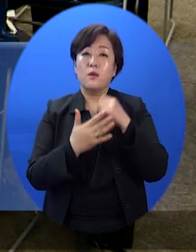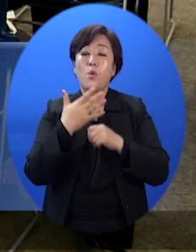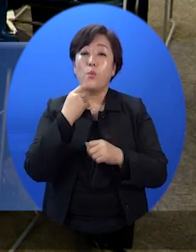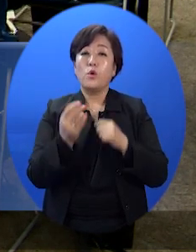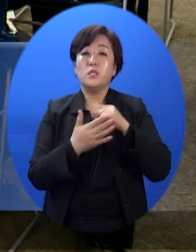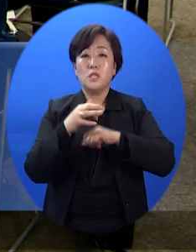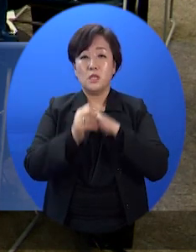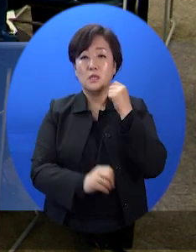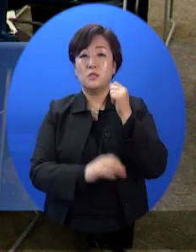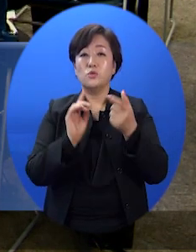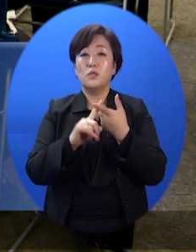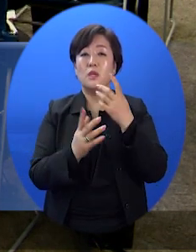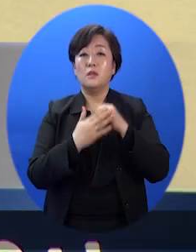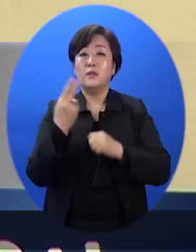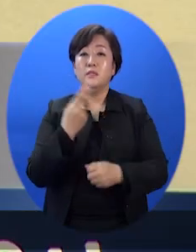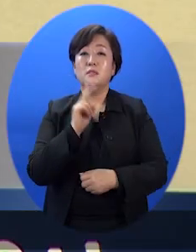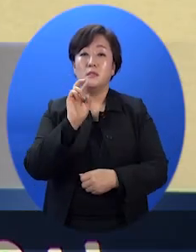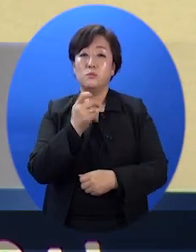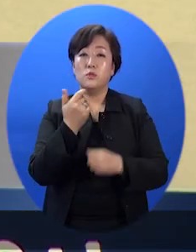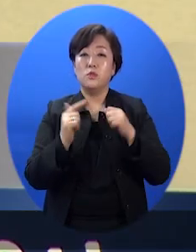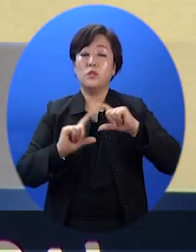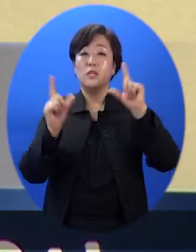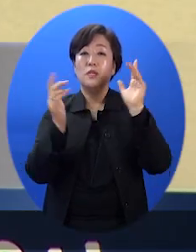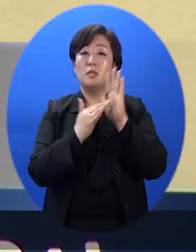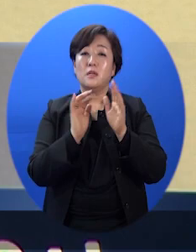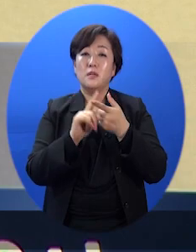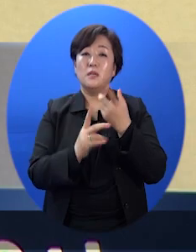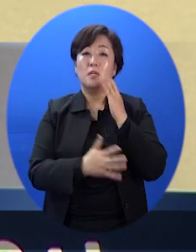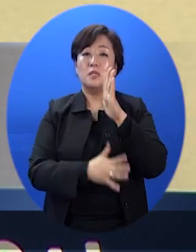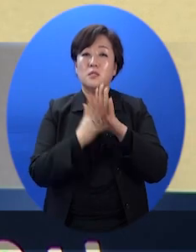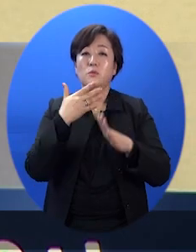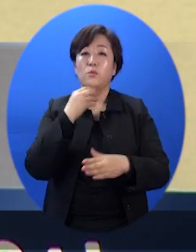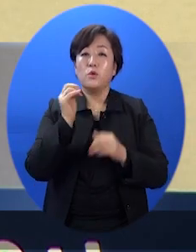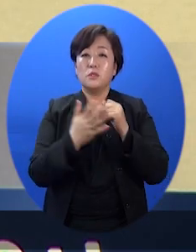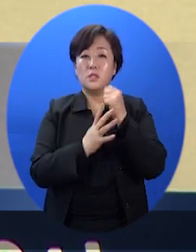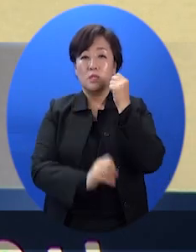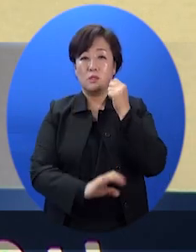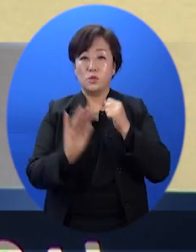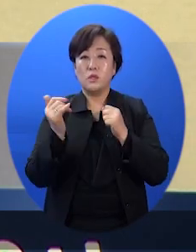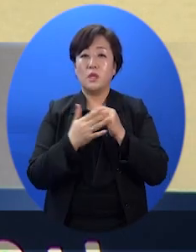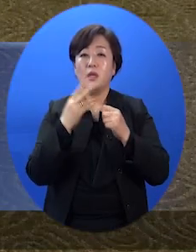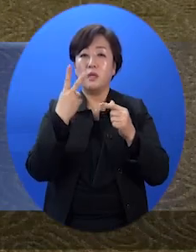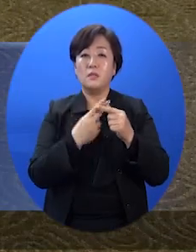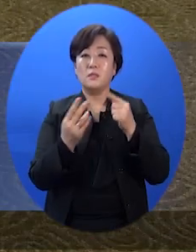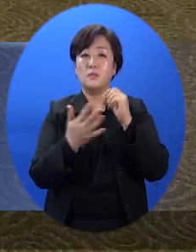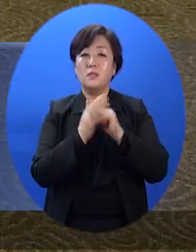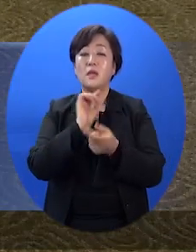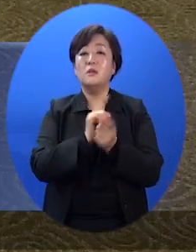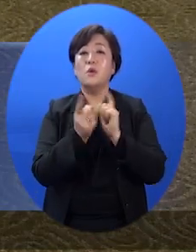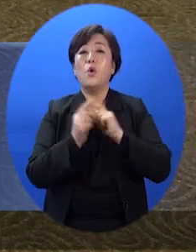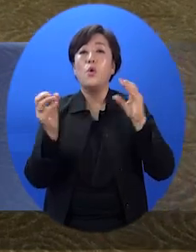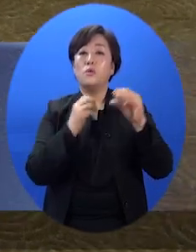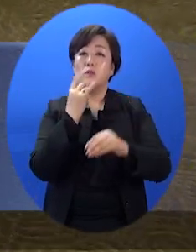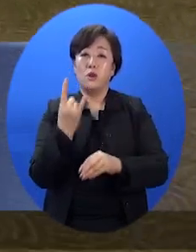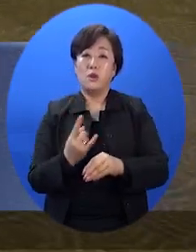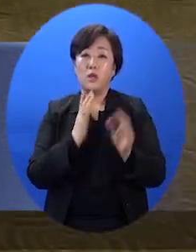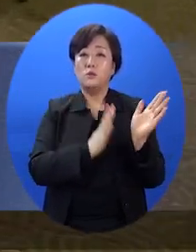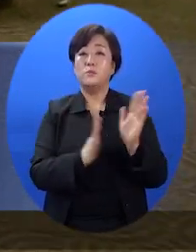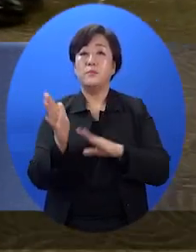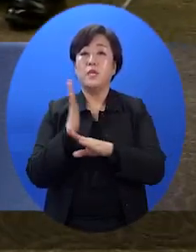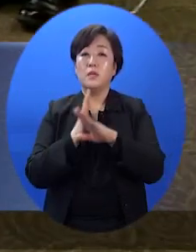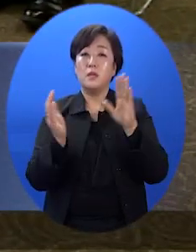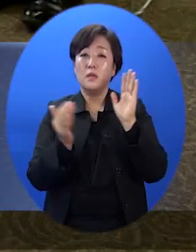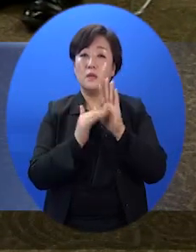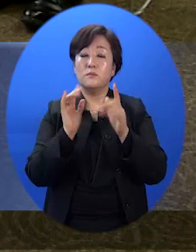울산시민복지기준 추진위원회가 지난 26일 울산시민복지기준 마련 제2차 시민공청회를 개최했습니다.